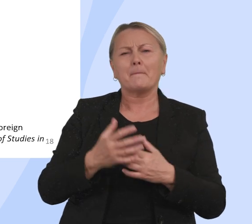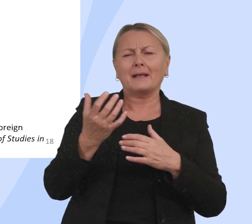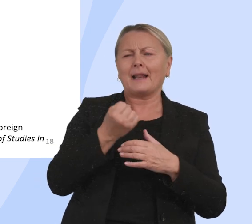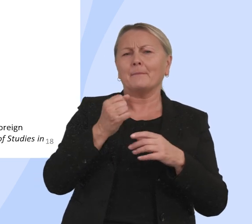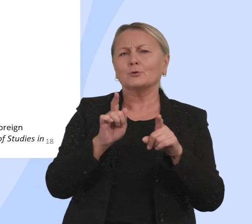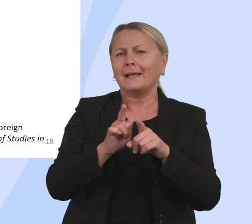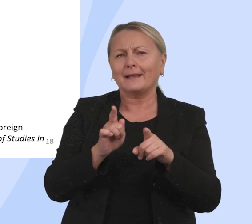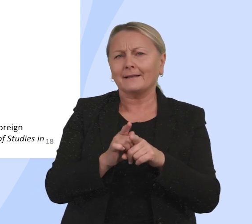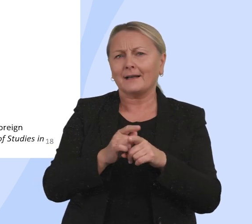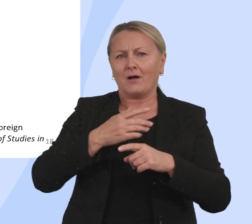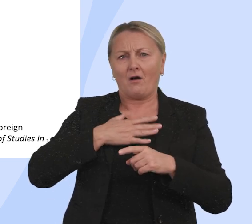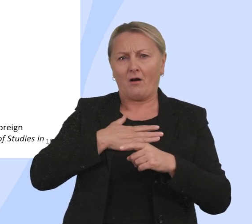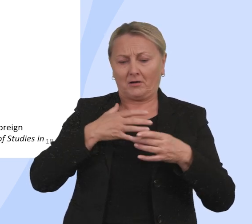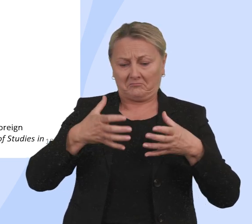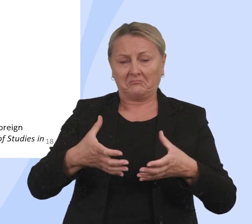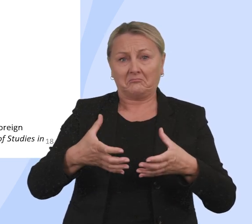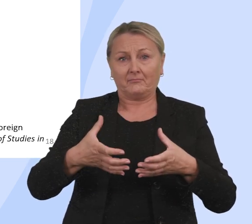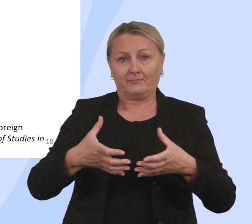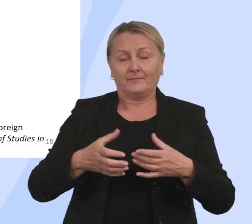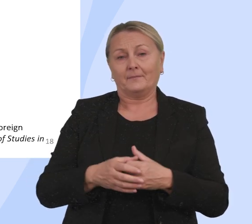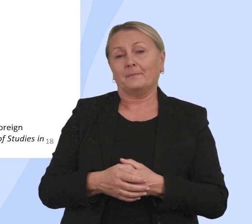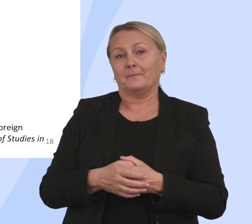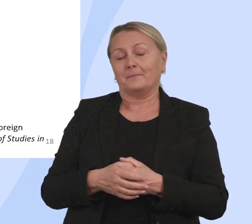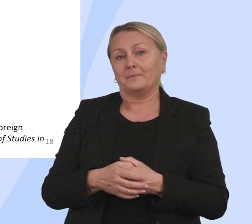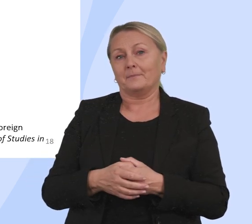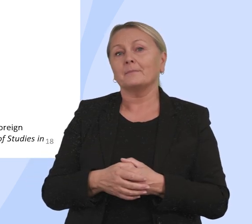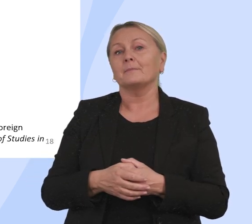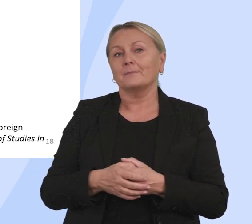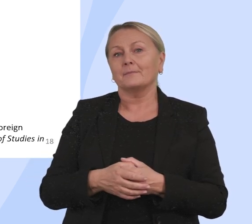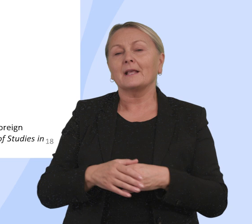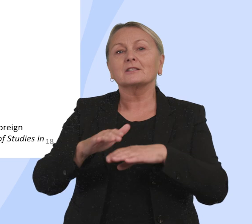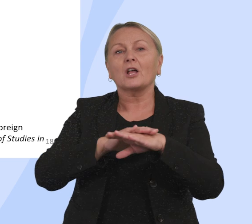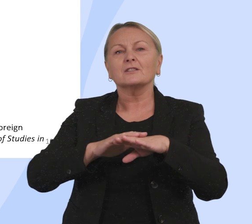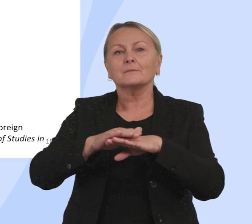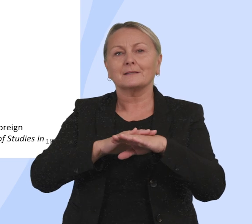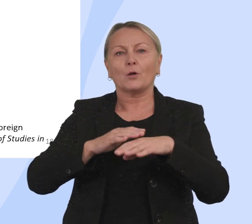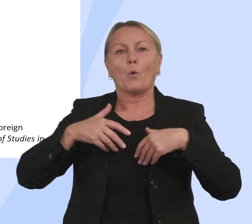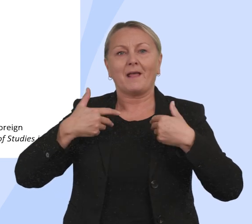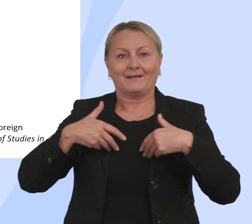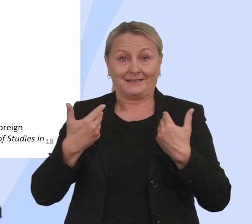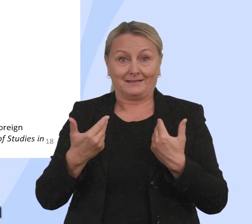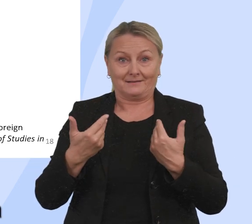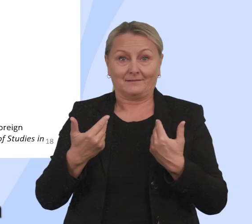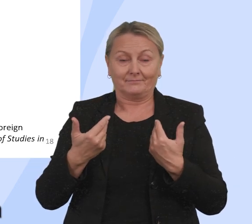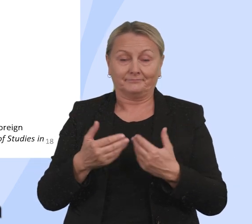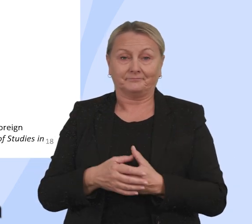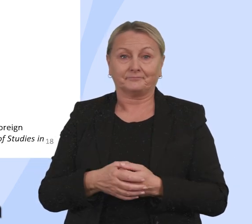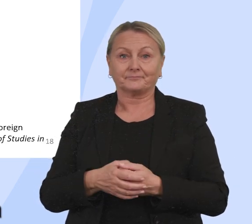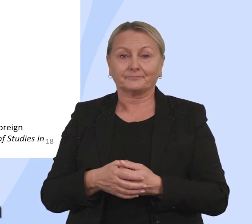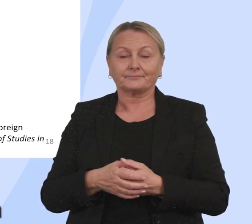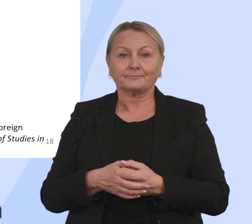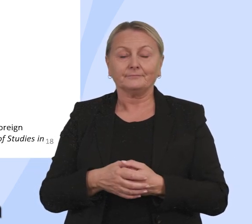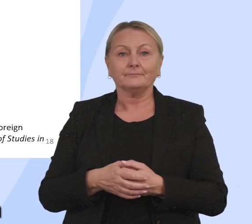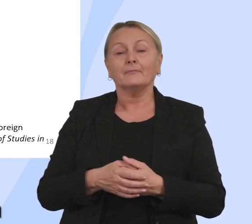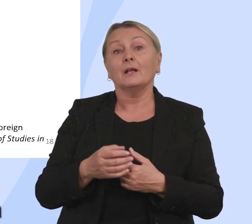har gang i her? Der er den sansemæssige oplevelse i øvrigt. Det kunne også være